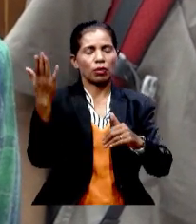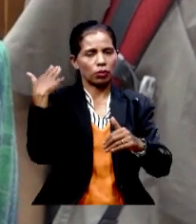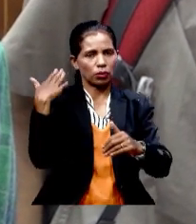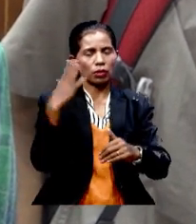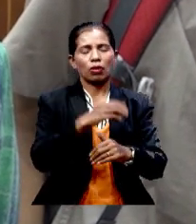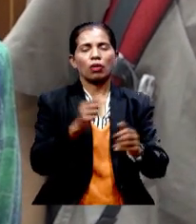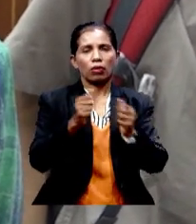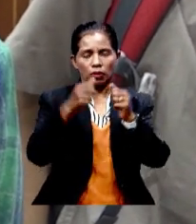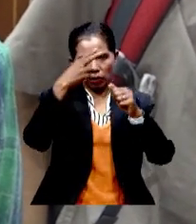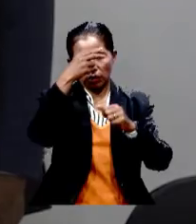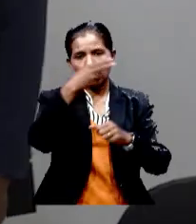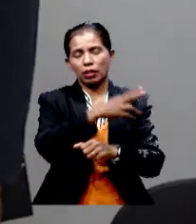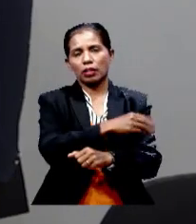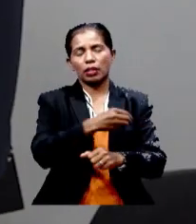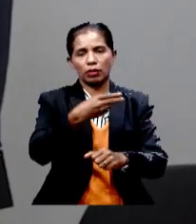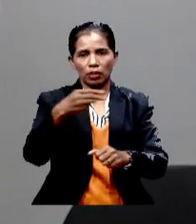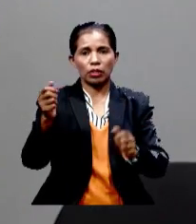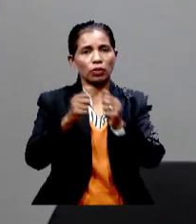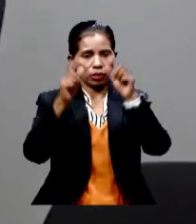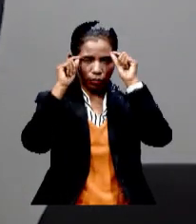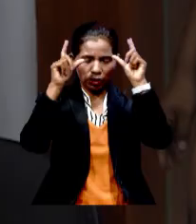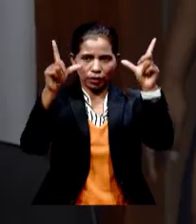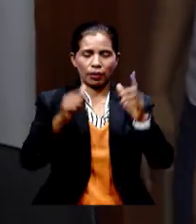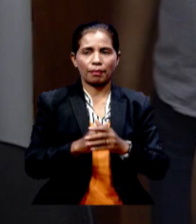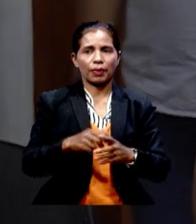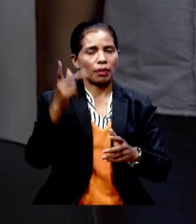dan Timor Leste saat ini. Ia sorumutune,